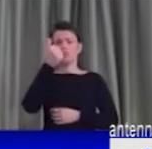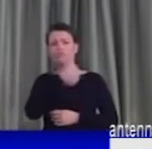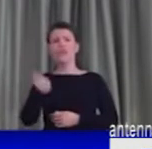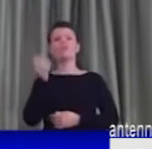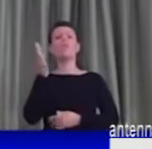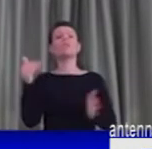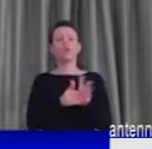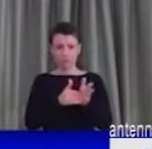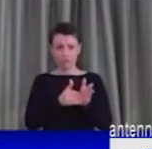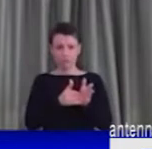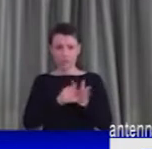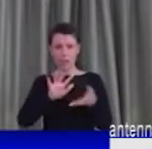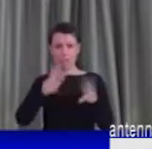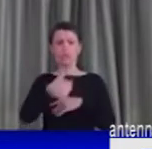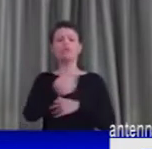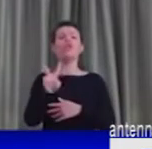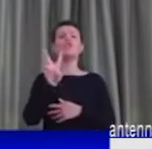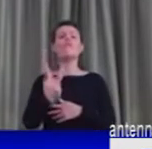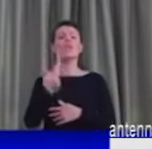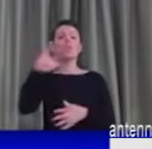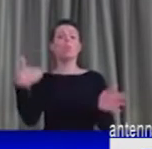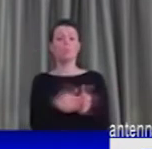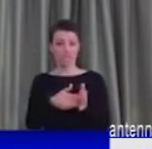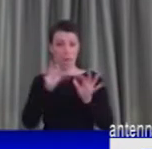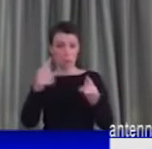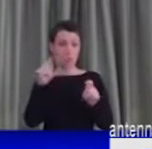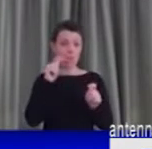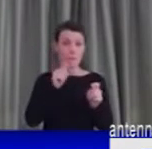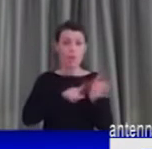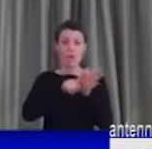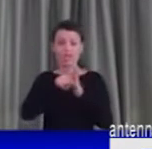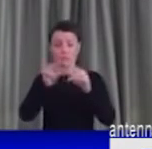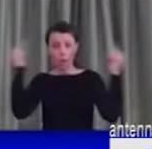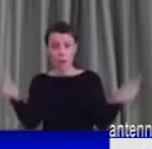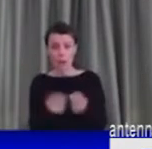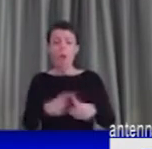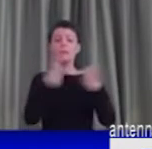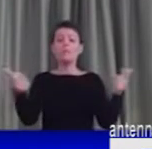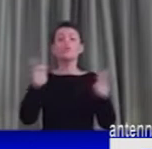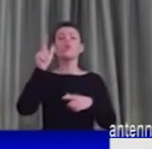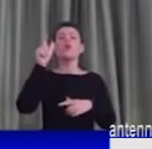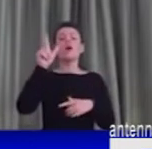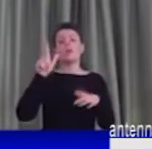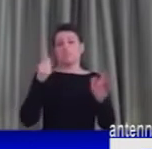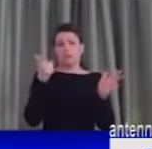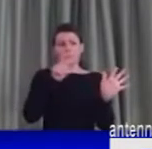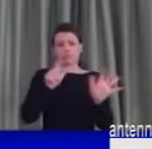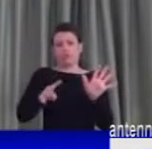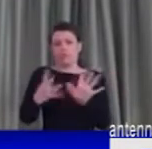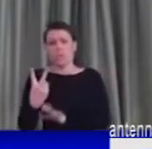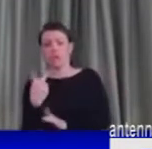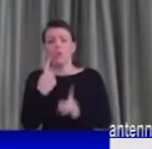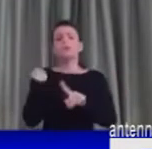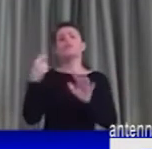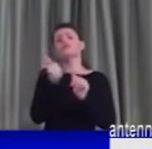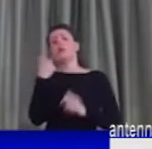quelli processati nel complesso, quindi abbiamo avuto un incremento di 7.392, ieri era soltanto di 3.000. Quindi